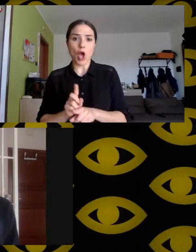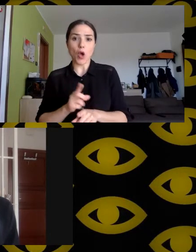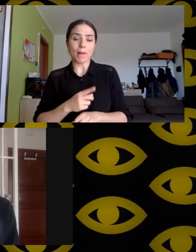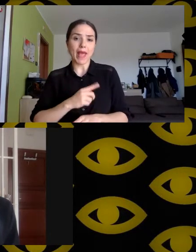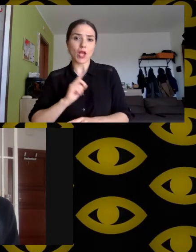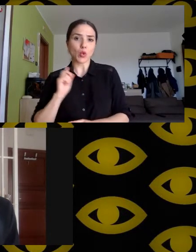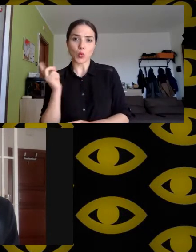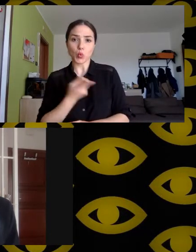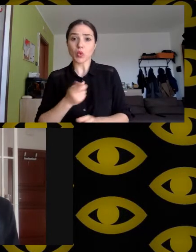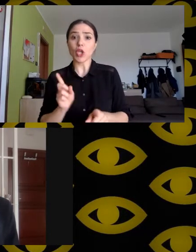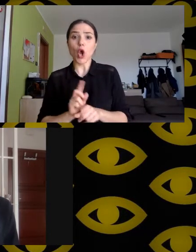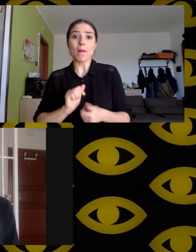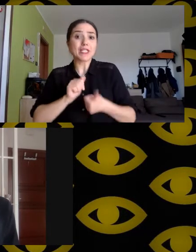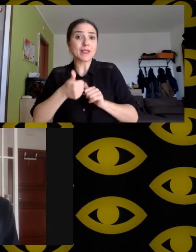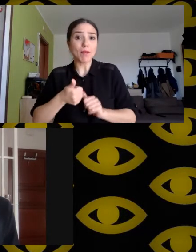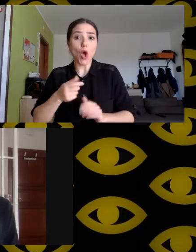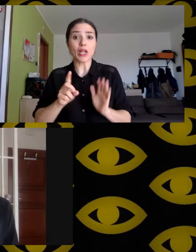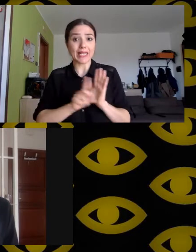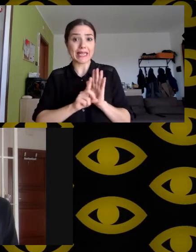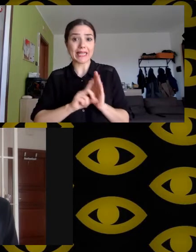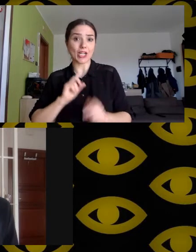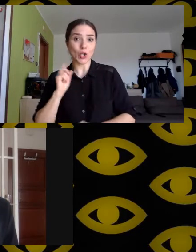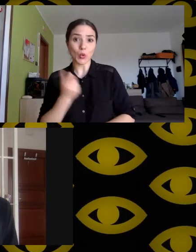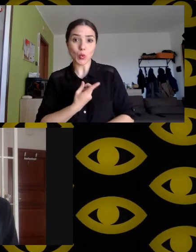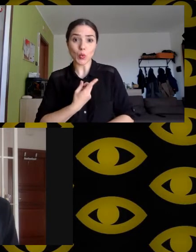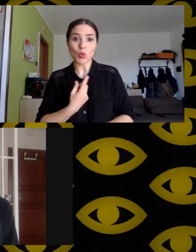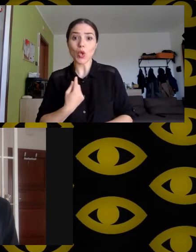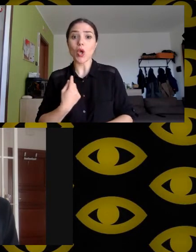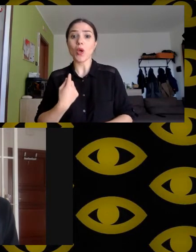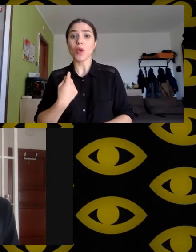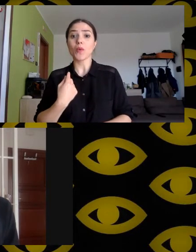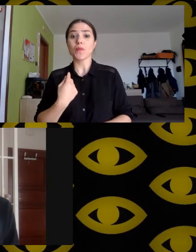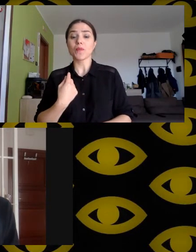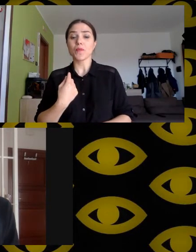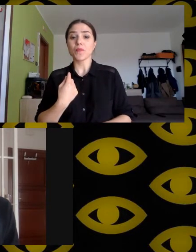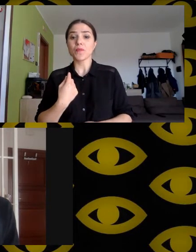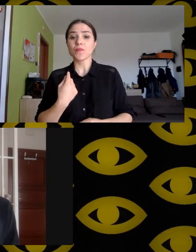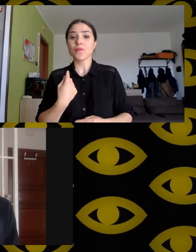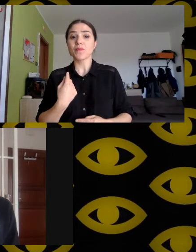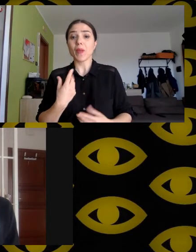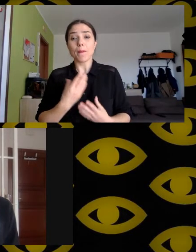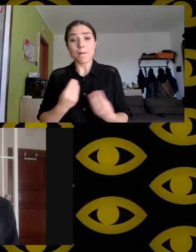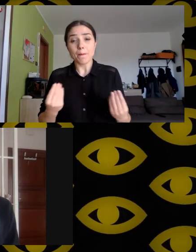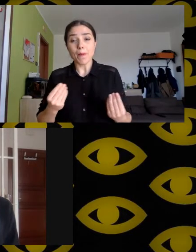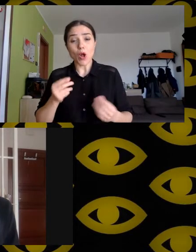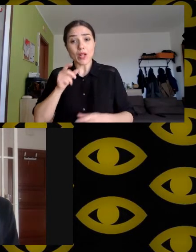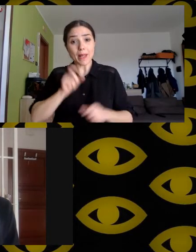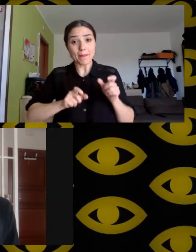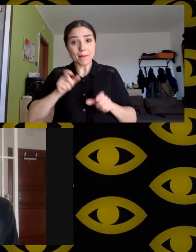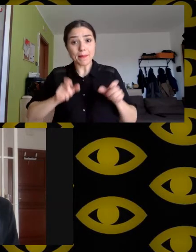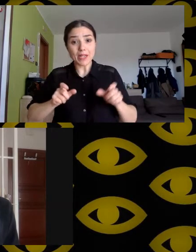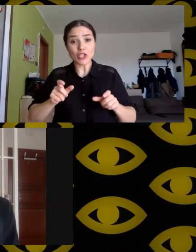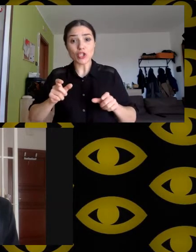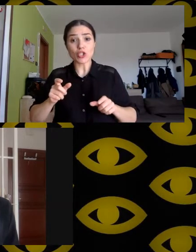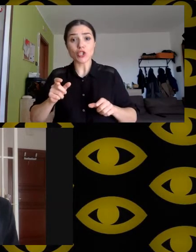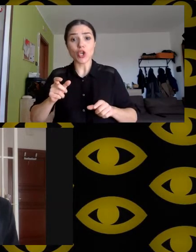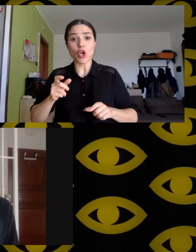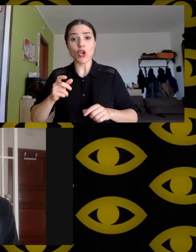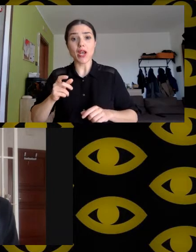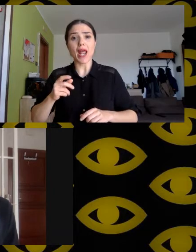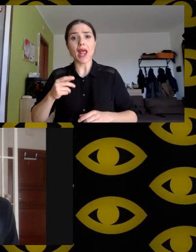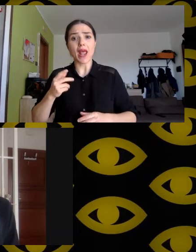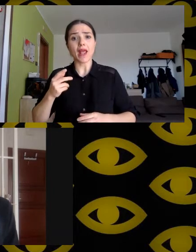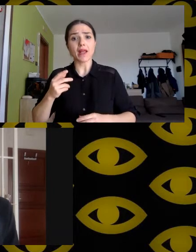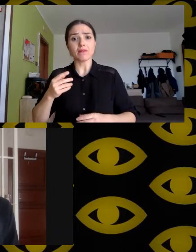anche lo sport un diritto di tutti. Ti assicuro, Dario, che molte persone fanno sport a livello professionale, come